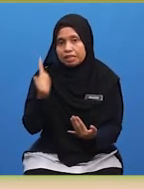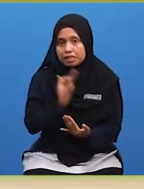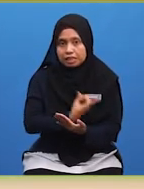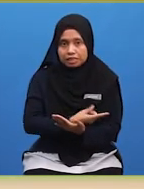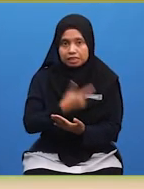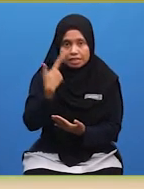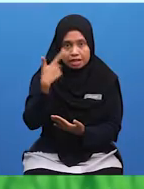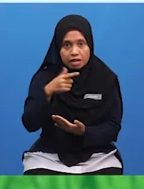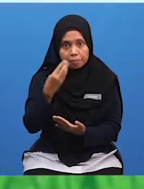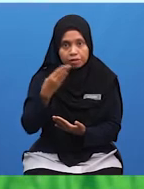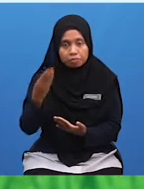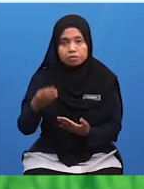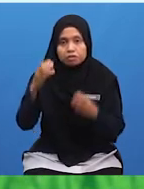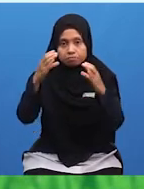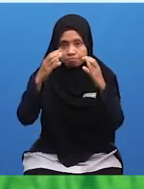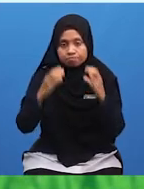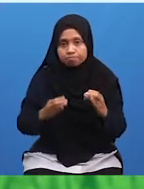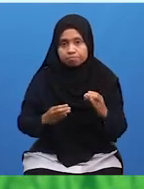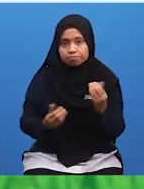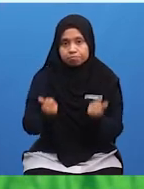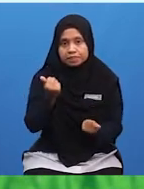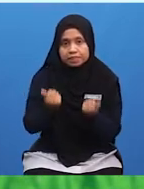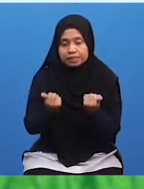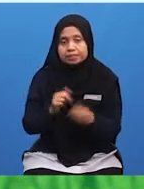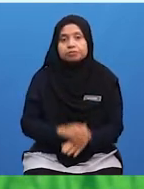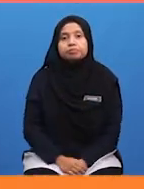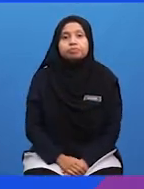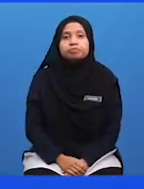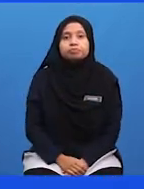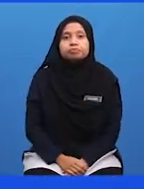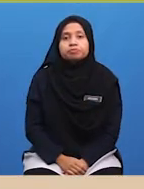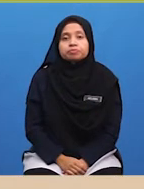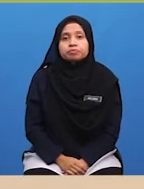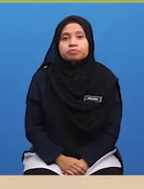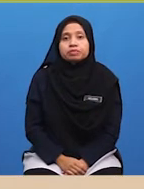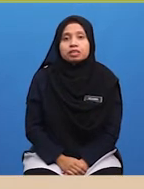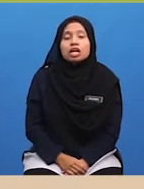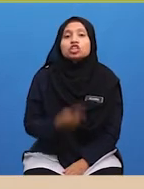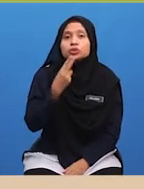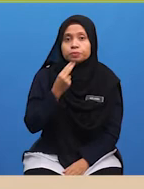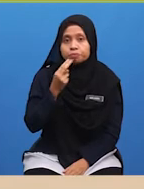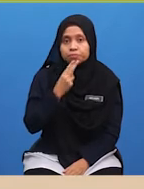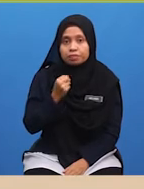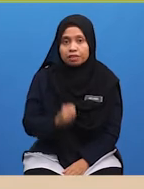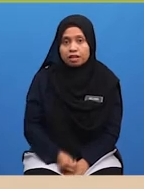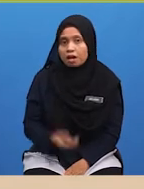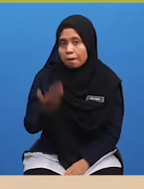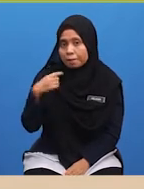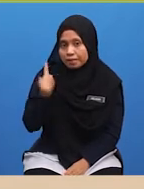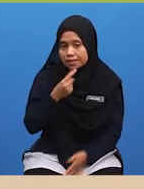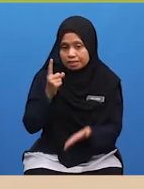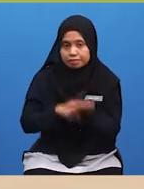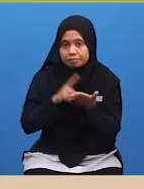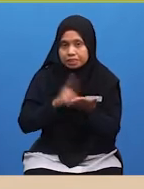lihat beberapa cara bertindak adil. Si Comel, mari kita